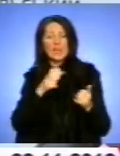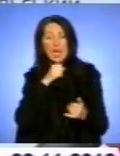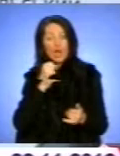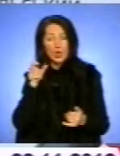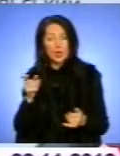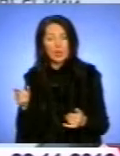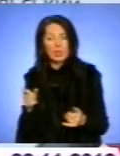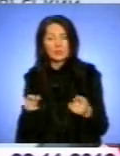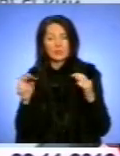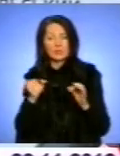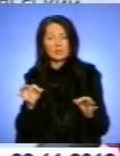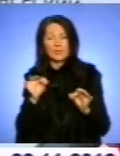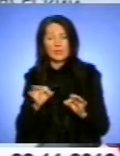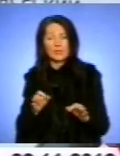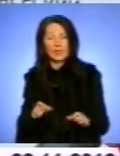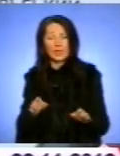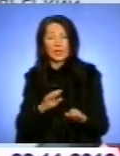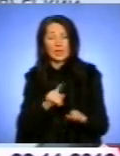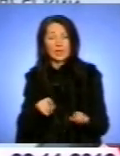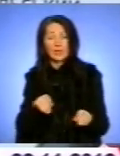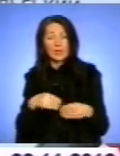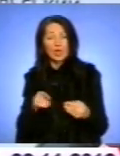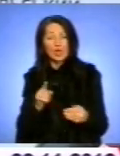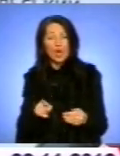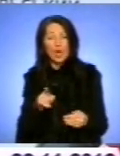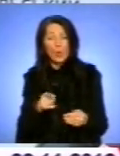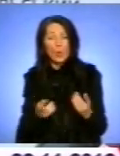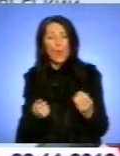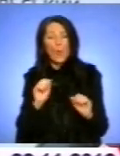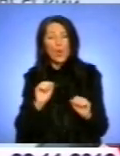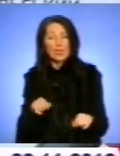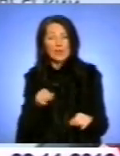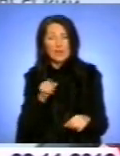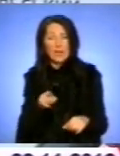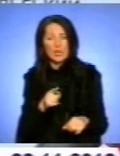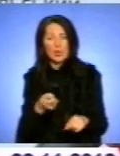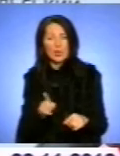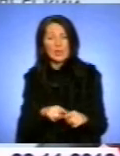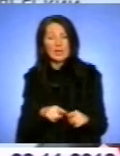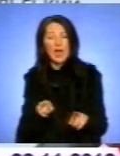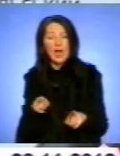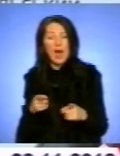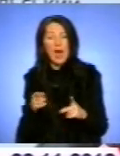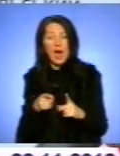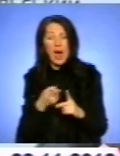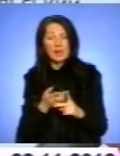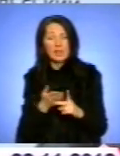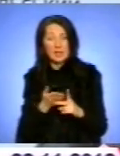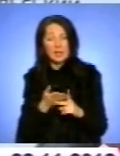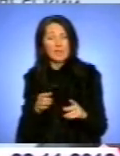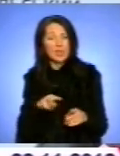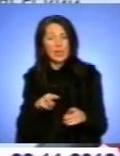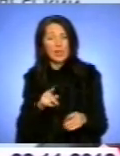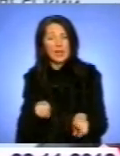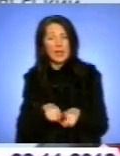трюків, яких не було там, вони не передалися сюди. І можливо те, що ця альтернативна література, так? Це не така, яка переважно